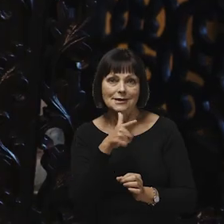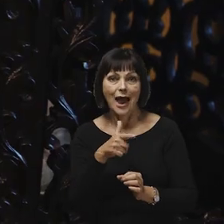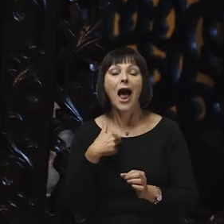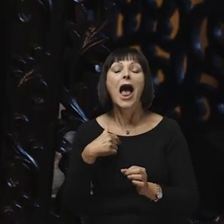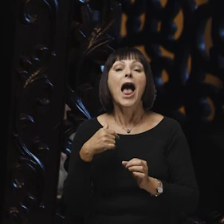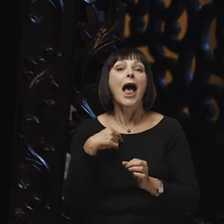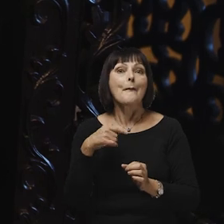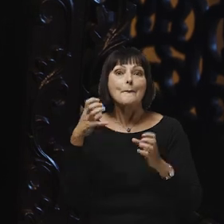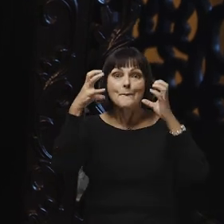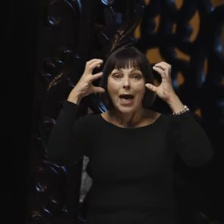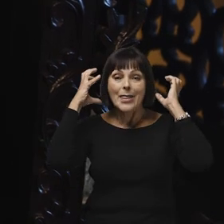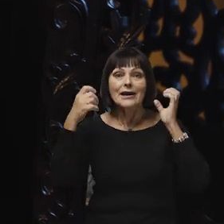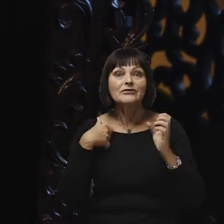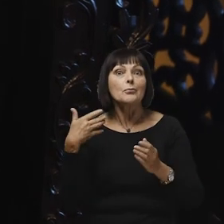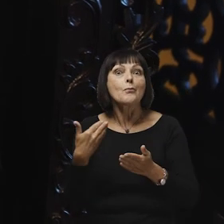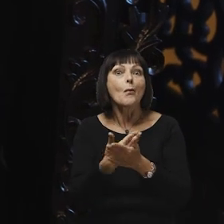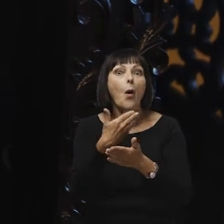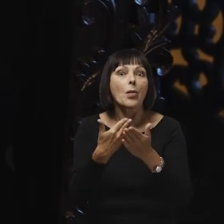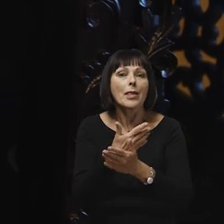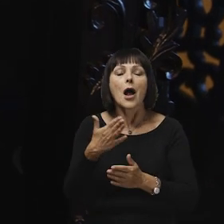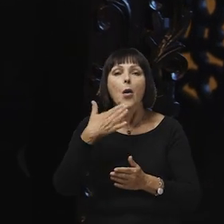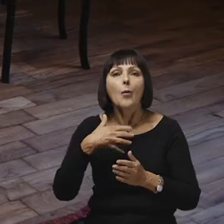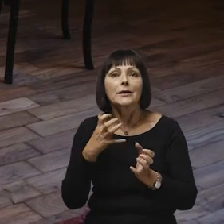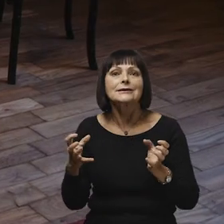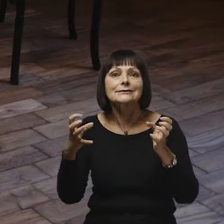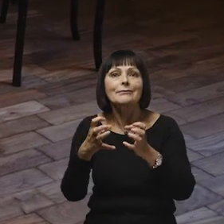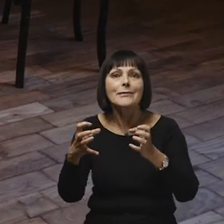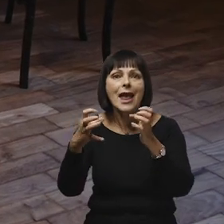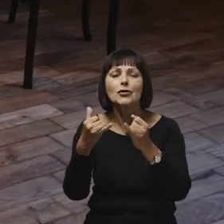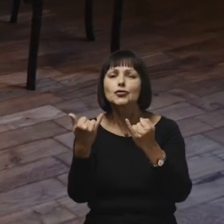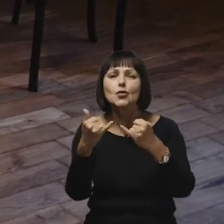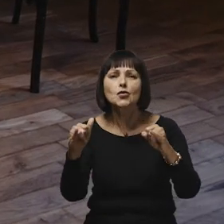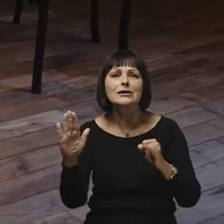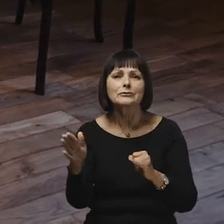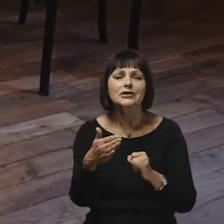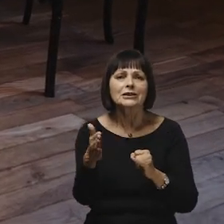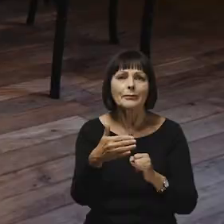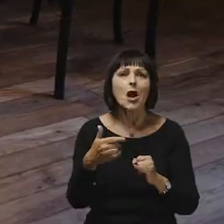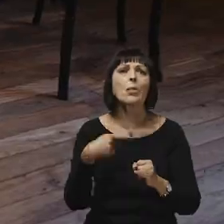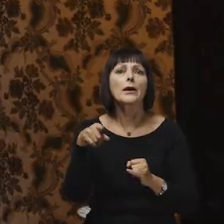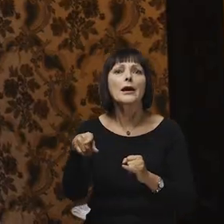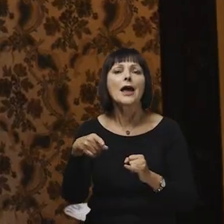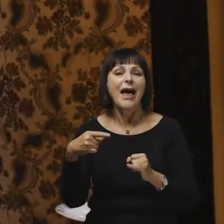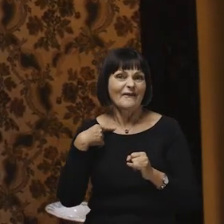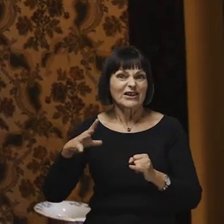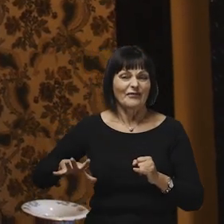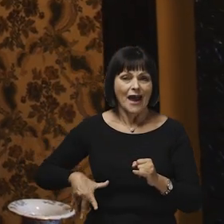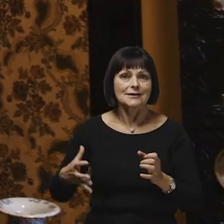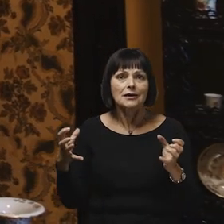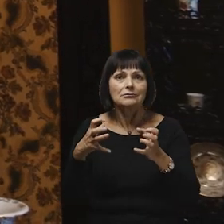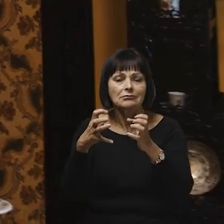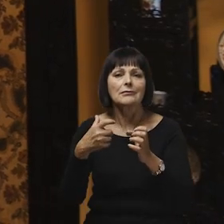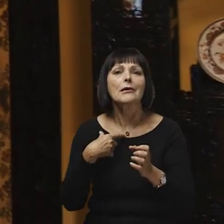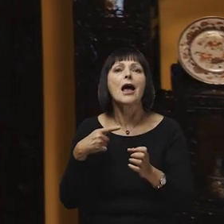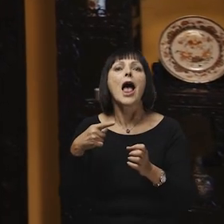Paderewski uległ panującej wówczas modzie na kolekcjonowanie orientaliów i w Rionbosan zgromadził dzieła